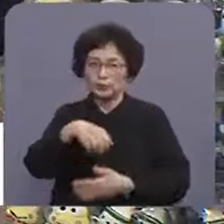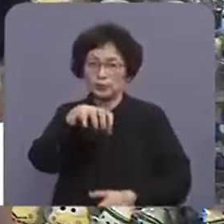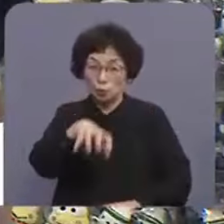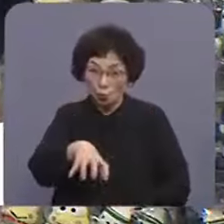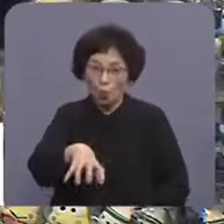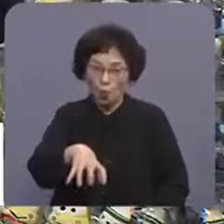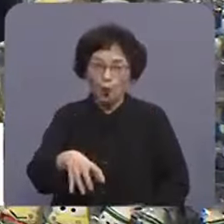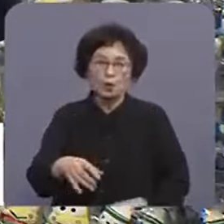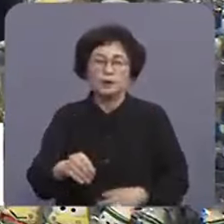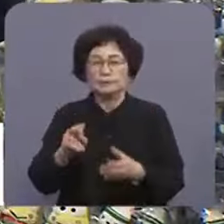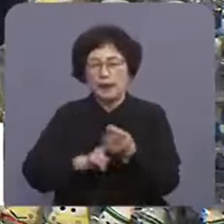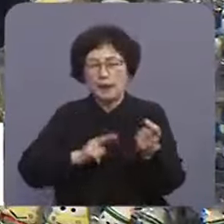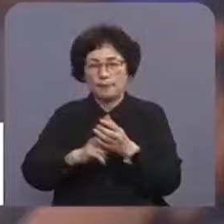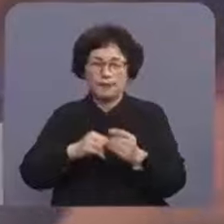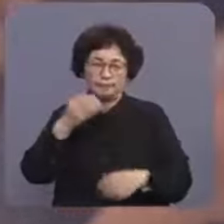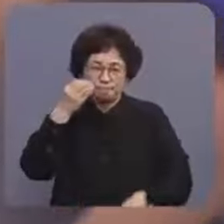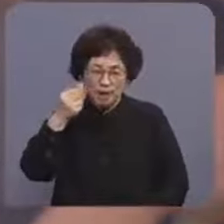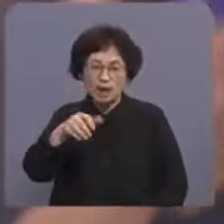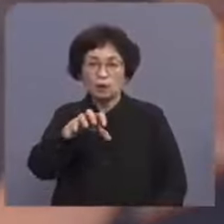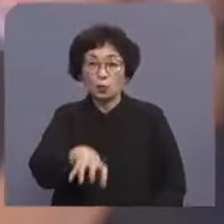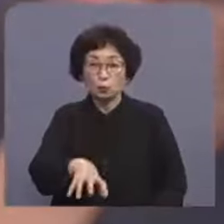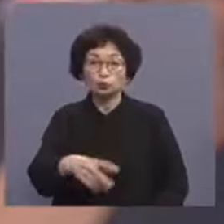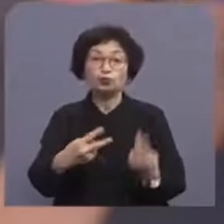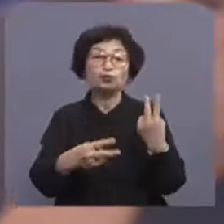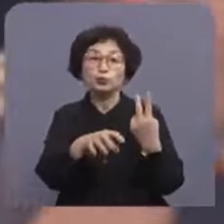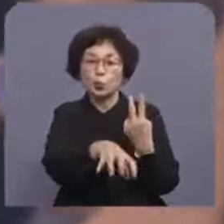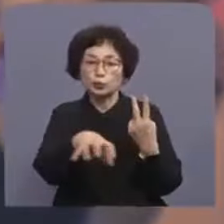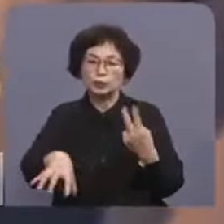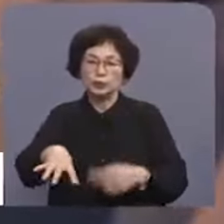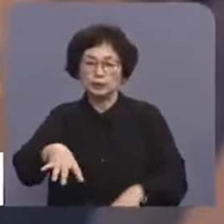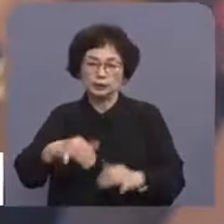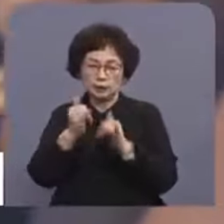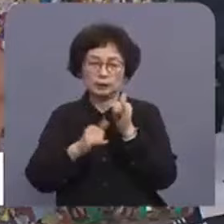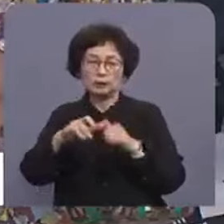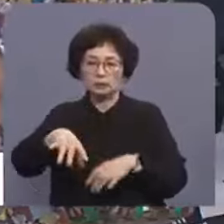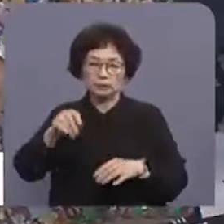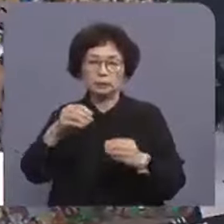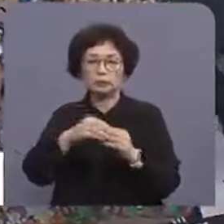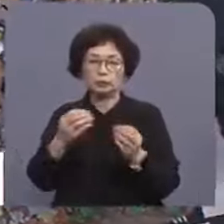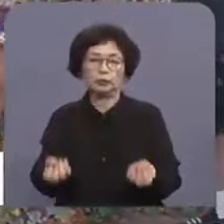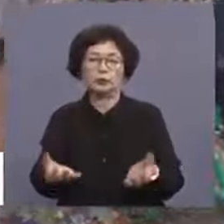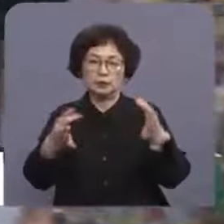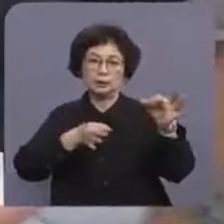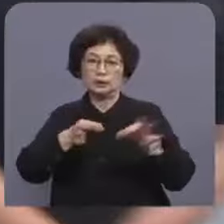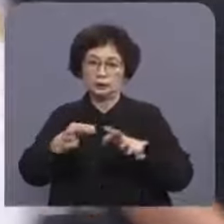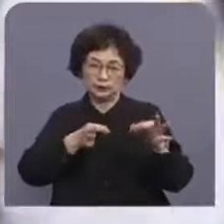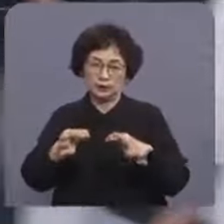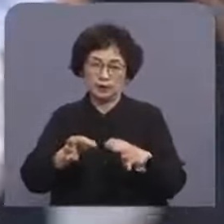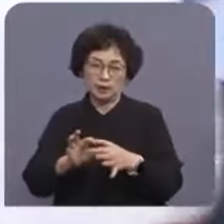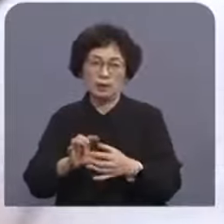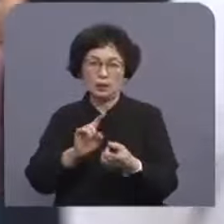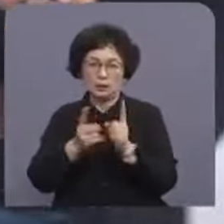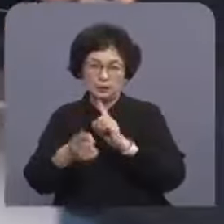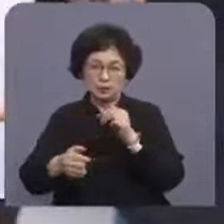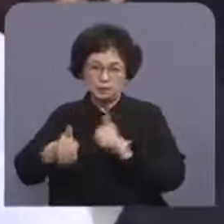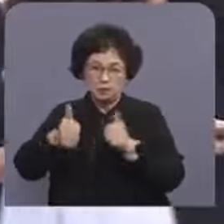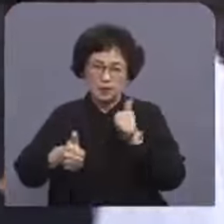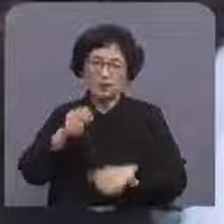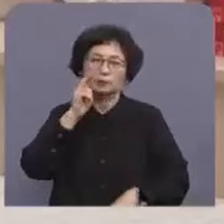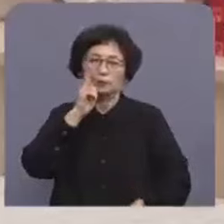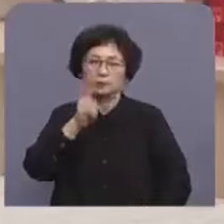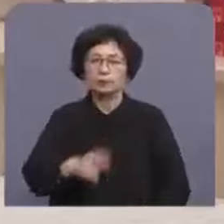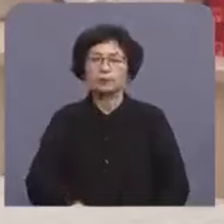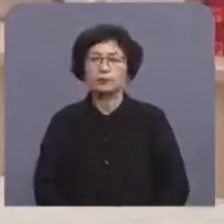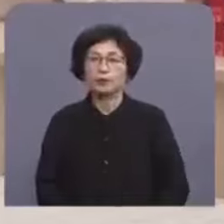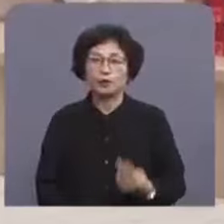황금 상권이기 때문입니다. 두 아울렛은 사상 처음으로 추석 당일 영업을 하는 등 기선 제압에 나섰습니다.